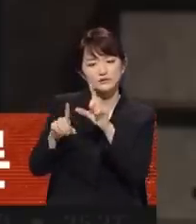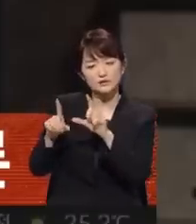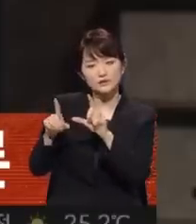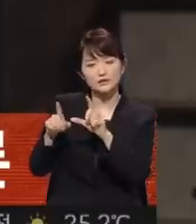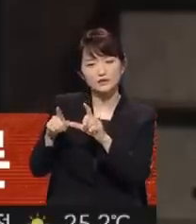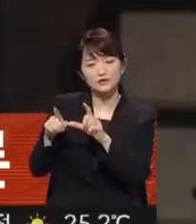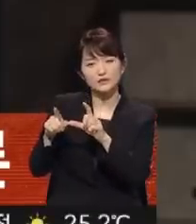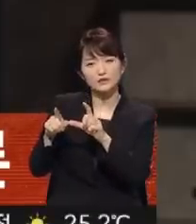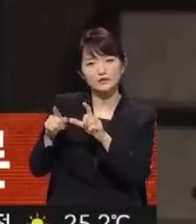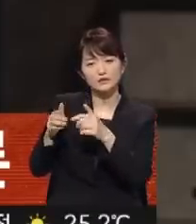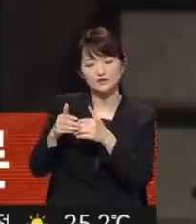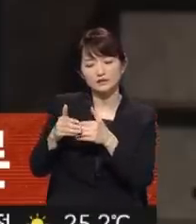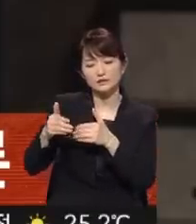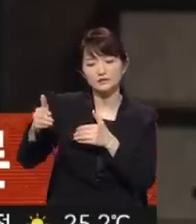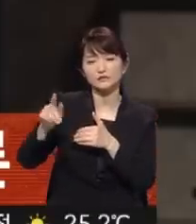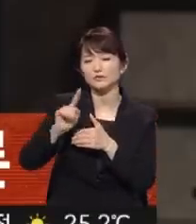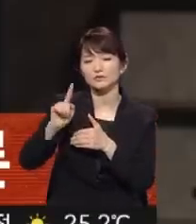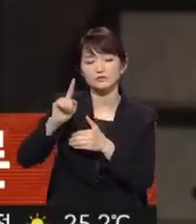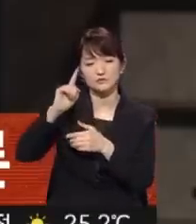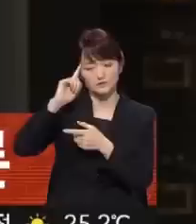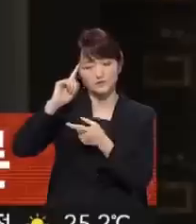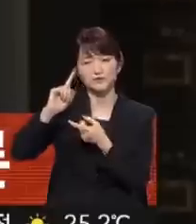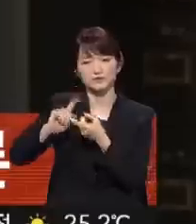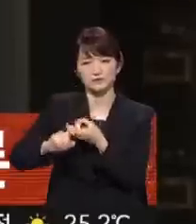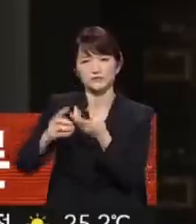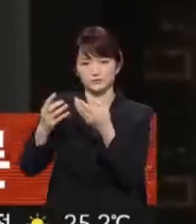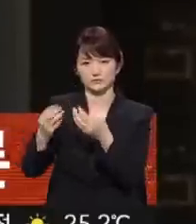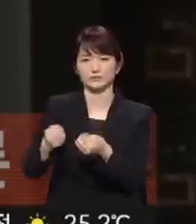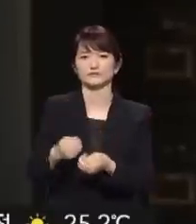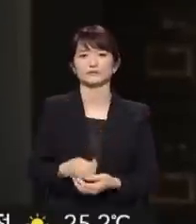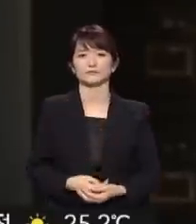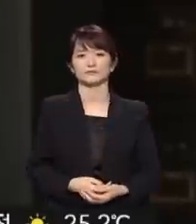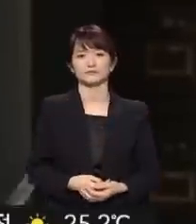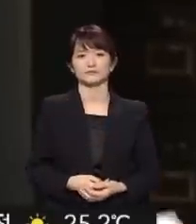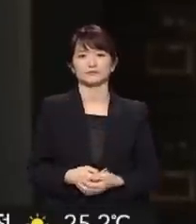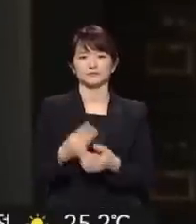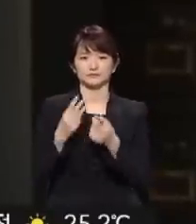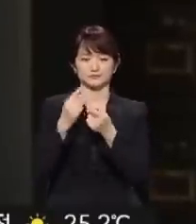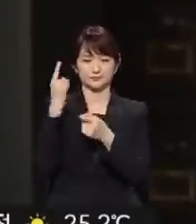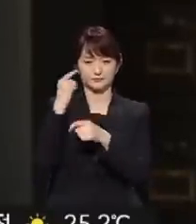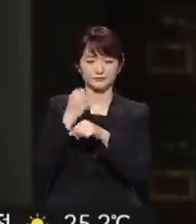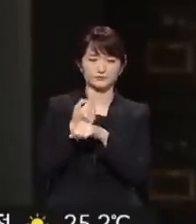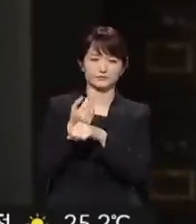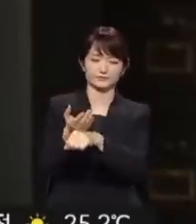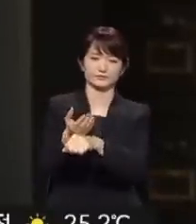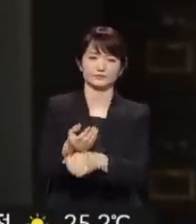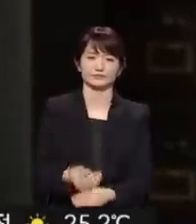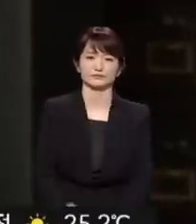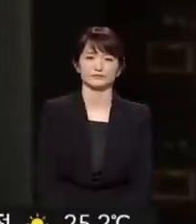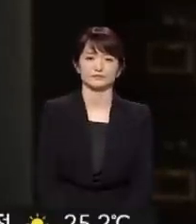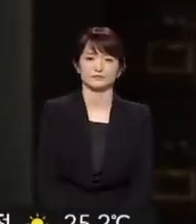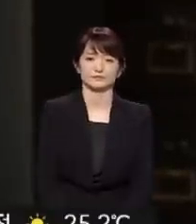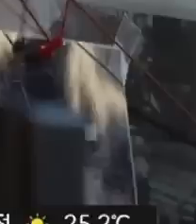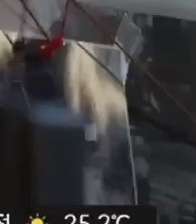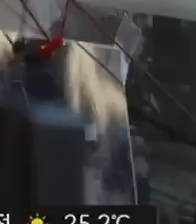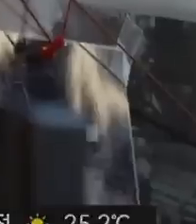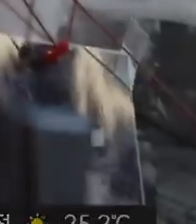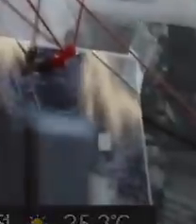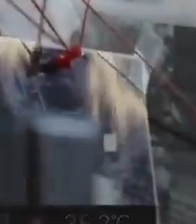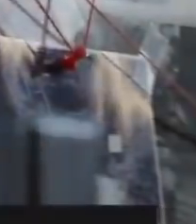상당히 주목되는 그런 부분입니다. 알겠습니다. 두 번째 사건 이렇게 정리하고요. 세 번째 사건 이어갑니다.